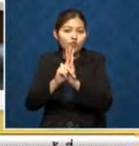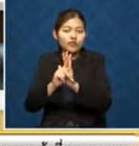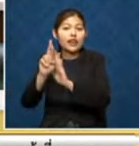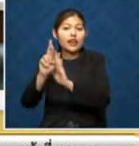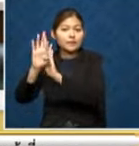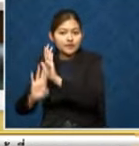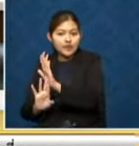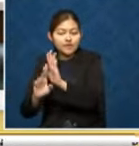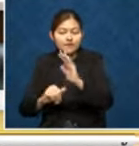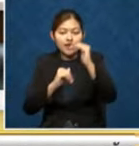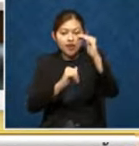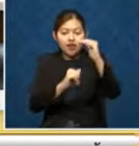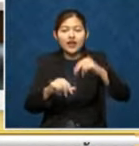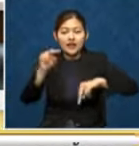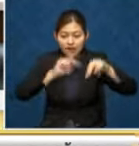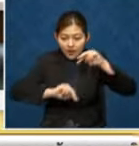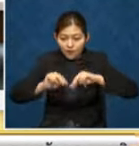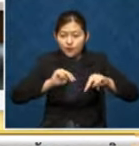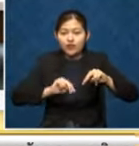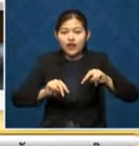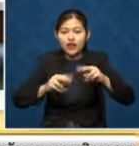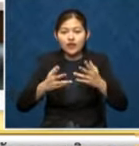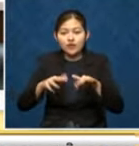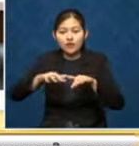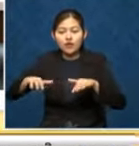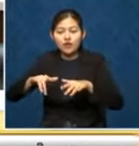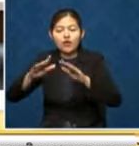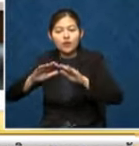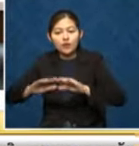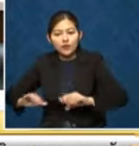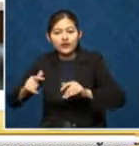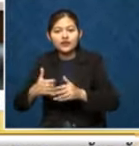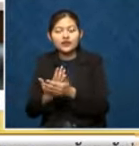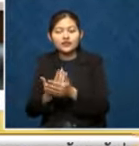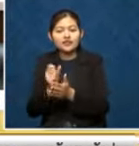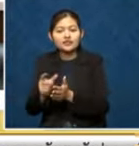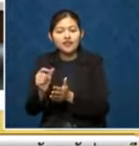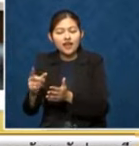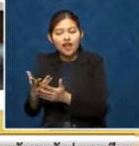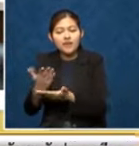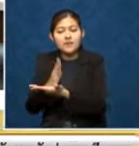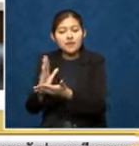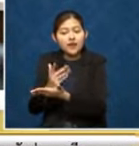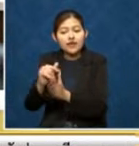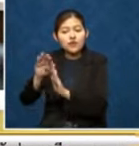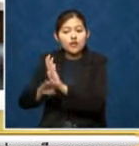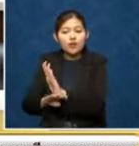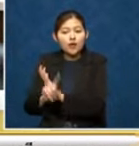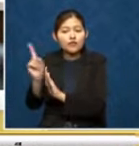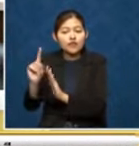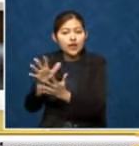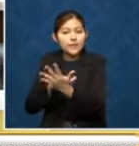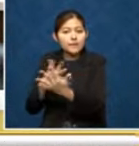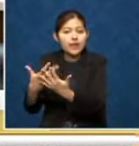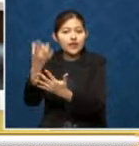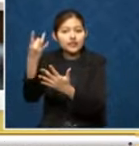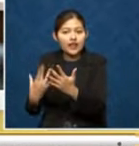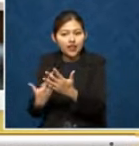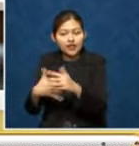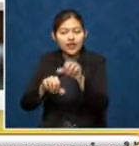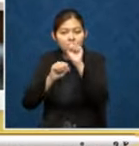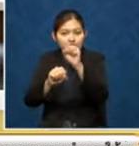ในการควบคุมการก่อหนี้ครัวเรือนหรือหรือมาตรการผ่อนคลายตามสถานการณ์หนี้ครัวเรือนที่เปลี่ยนไปสนับสนุนการใช้